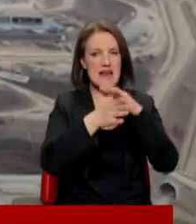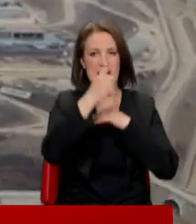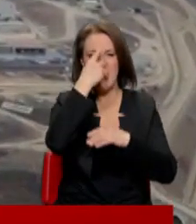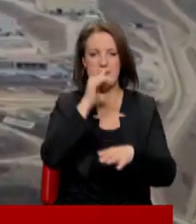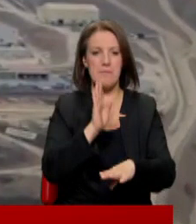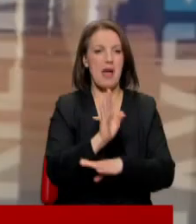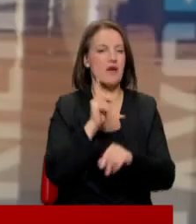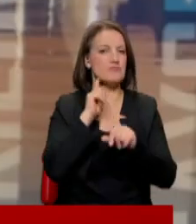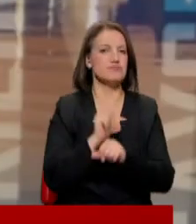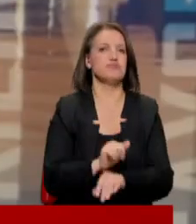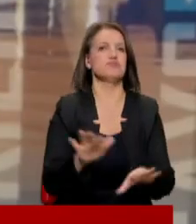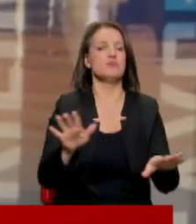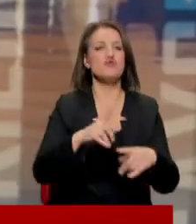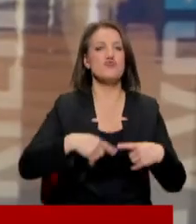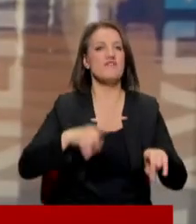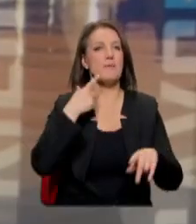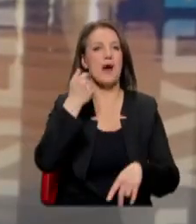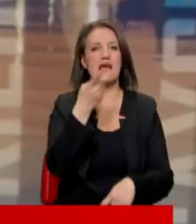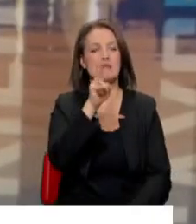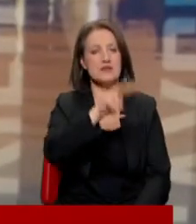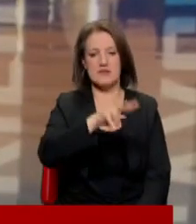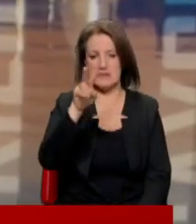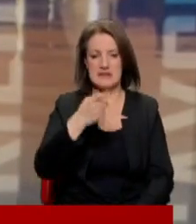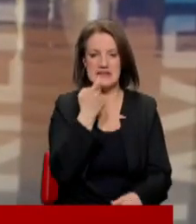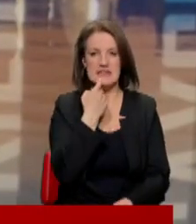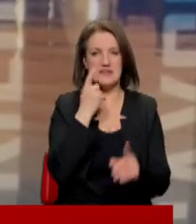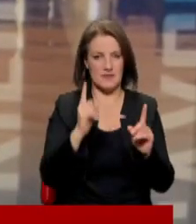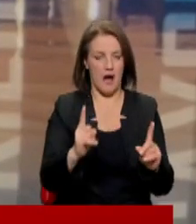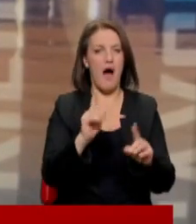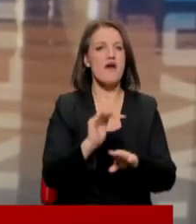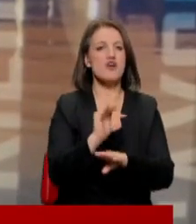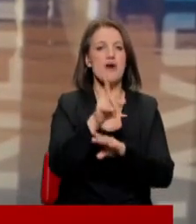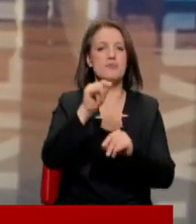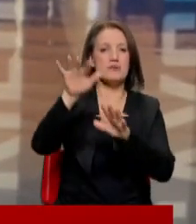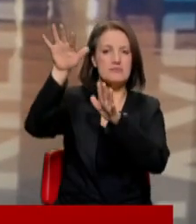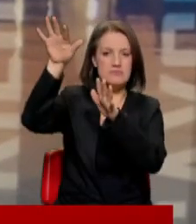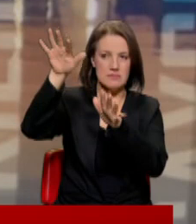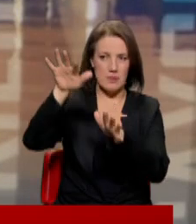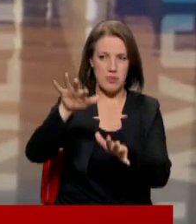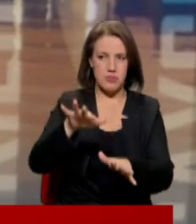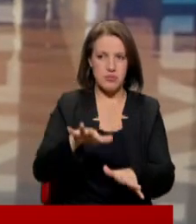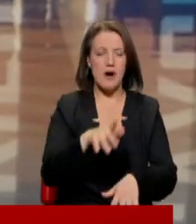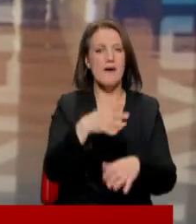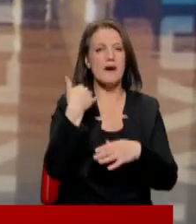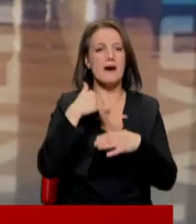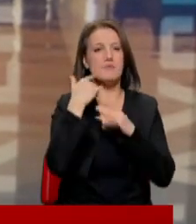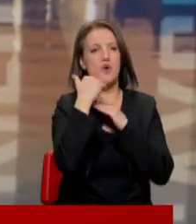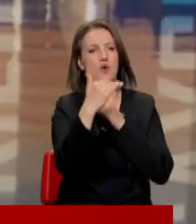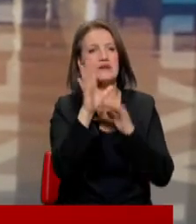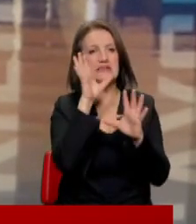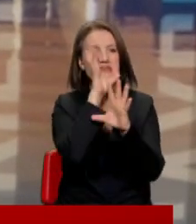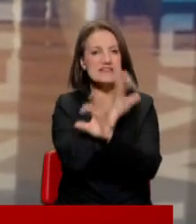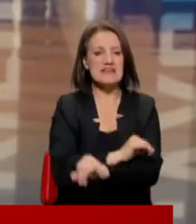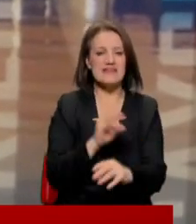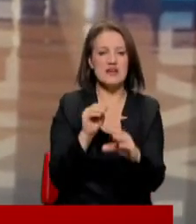resmi belgeyle duyurdu. Çevre Bakanlığı 2022 yılında yaşanan bu kayma olayını kamuoyundan gizlediği